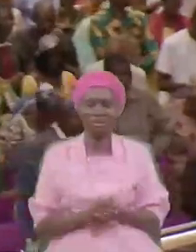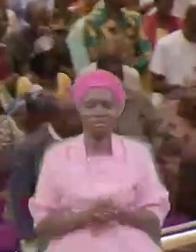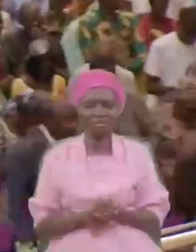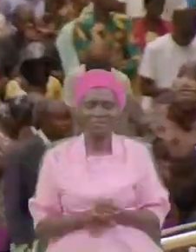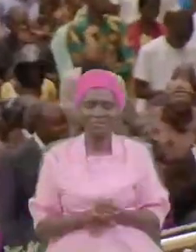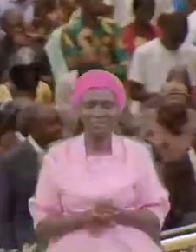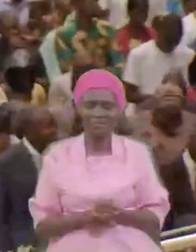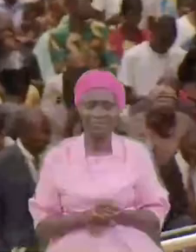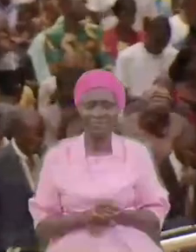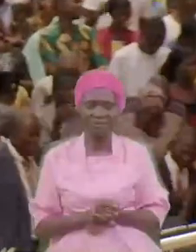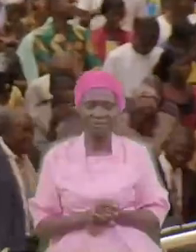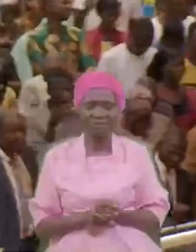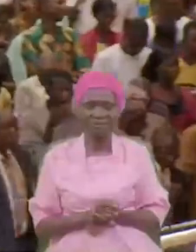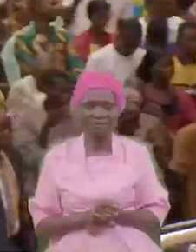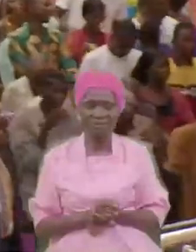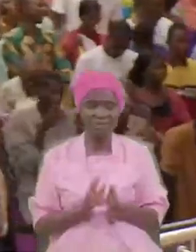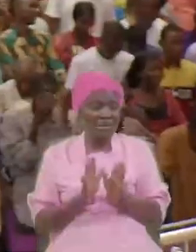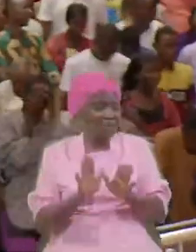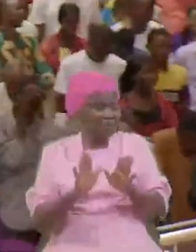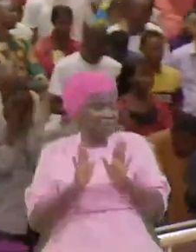La crainte.